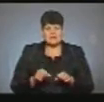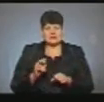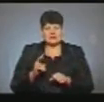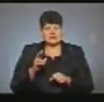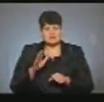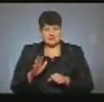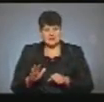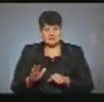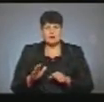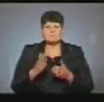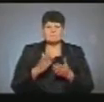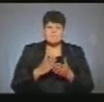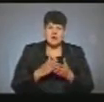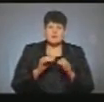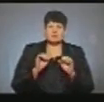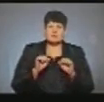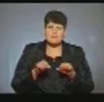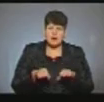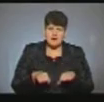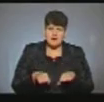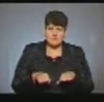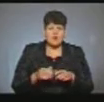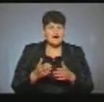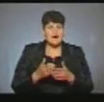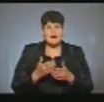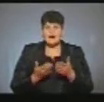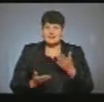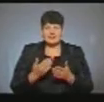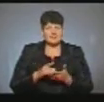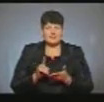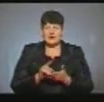нежитлових приміщень мають право, але не зобов'язані